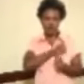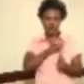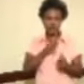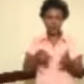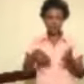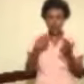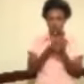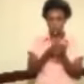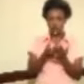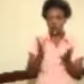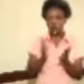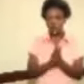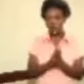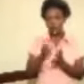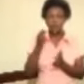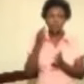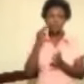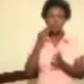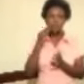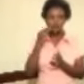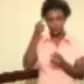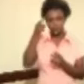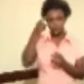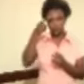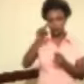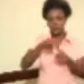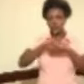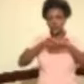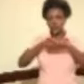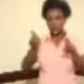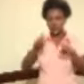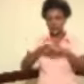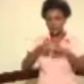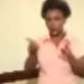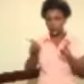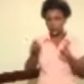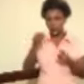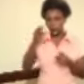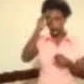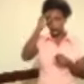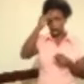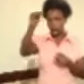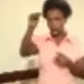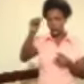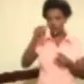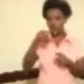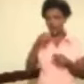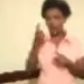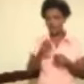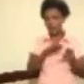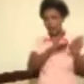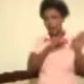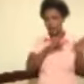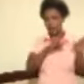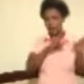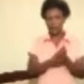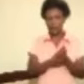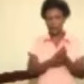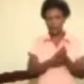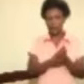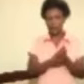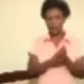Merci. Mais je vous suggère de toujours différencier l'homme de l'acteur, l'homme du show business. En pile longueur, et Lucien, s'il